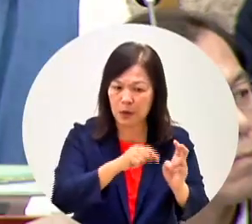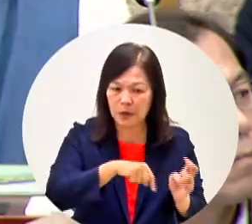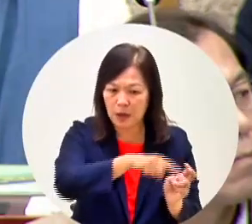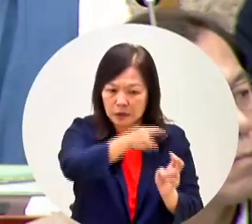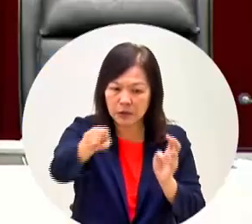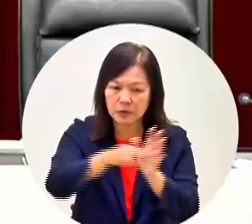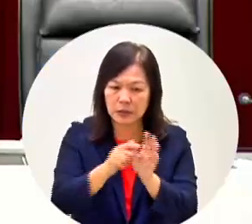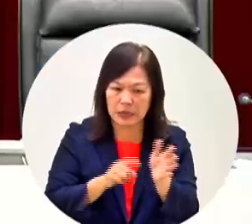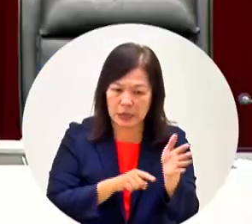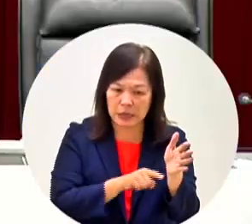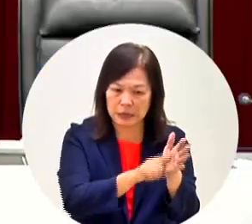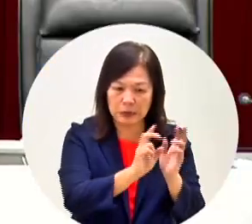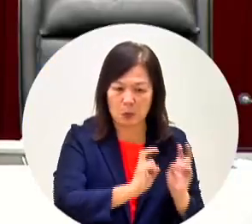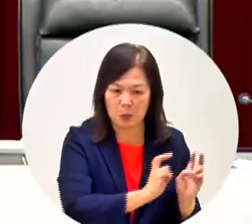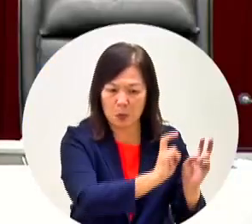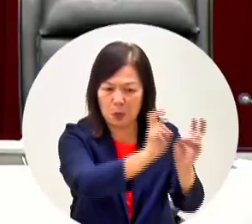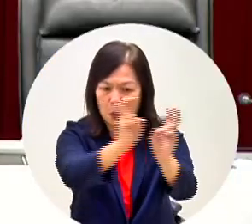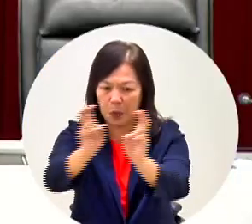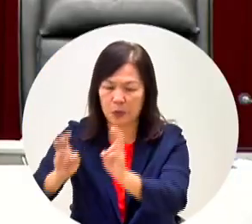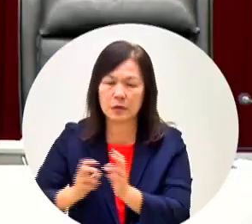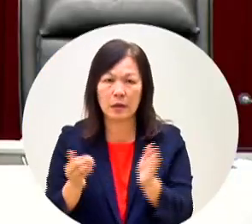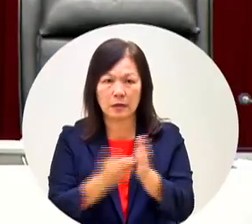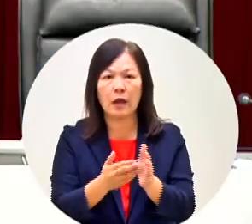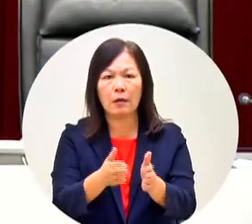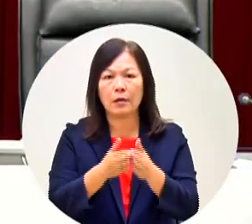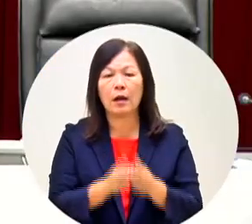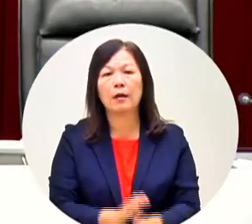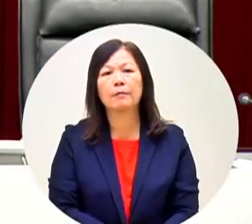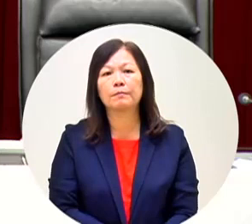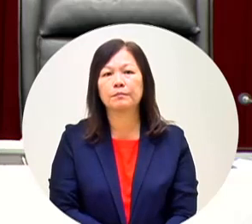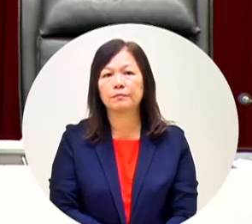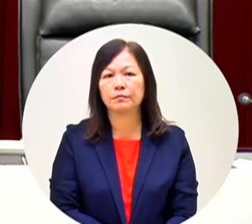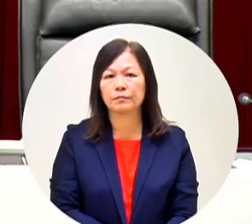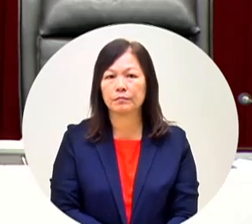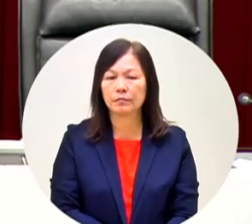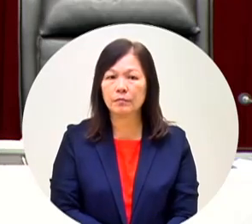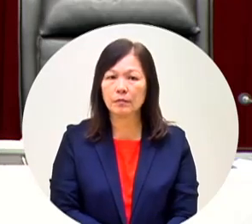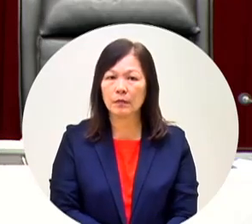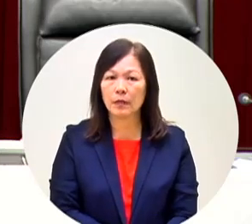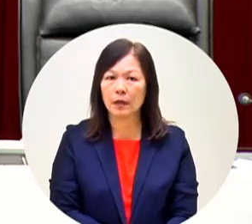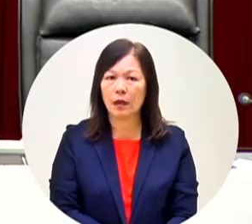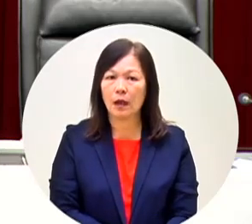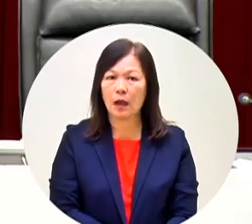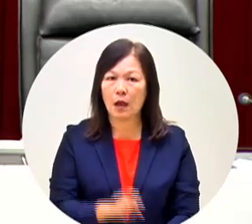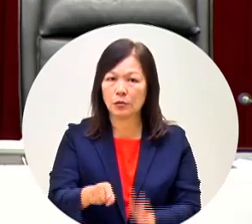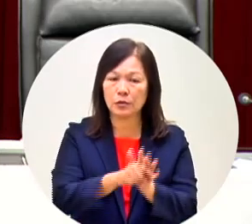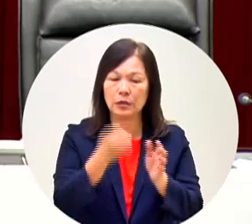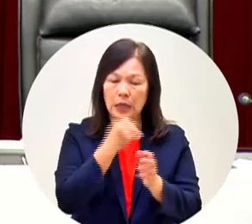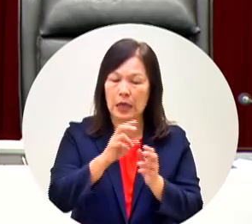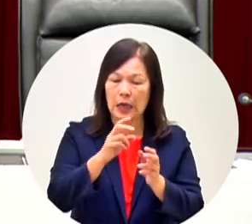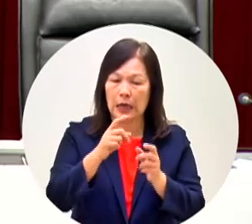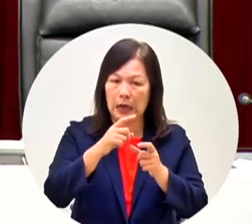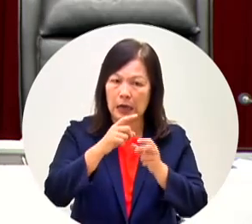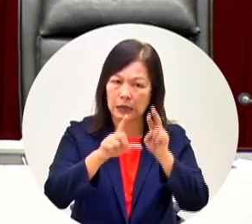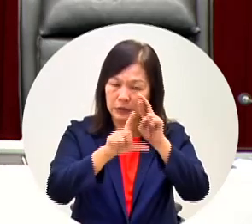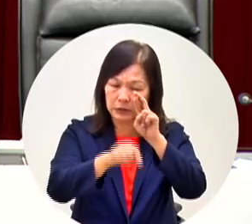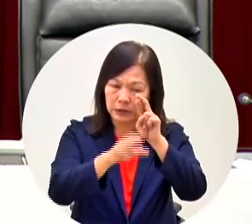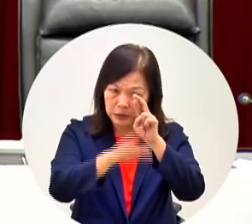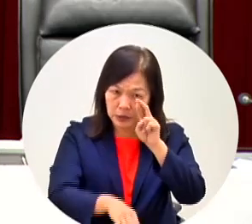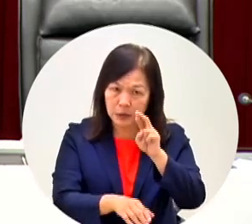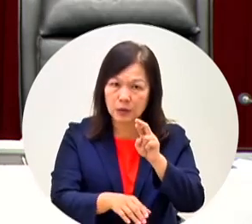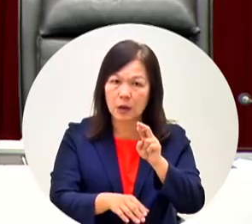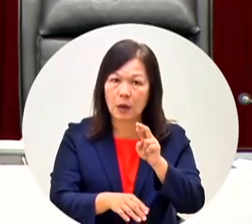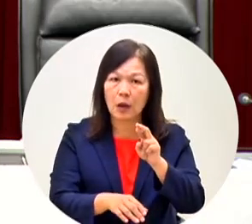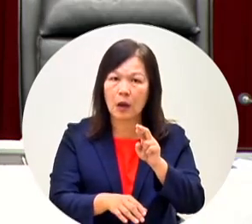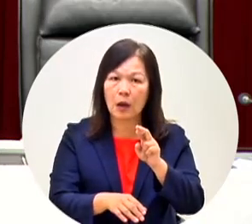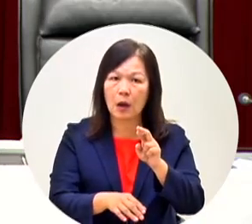讲的就是安尼，市长，年底啊，靠，那如期无停工，年底才会完